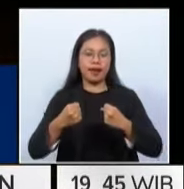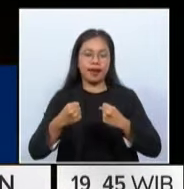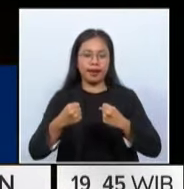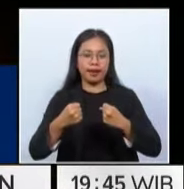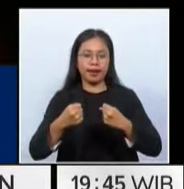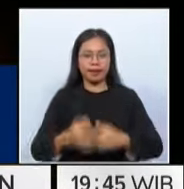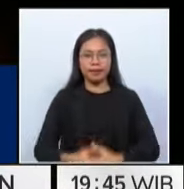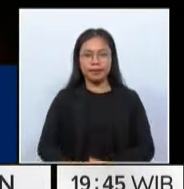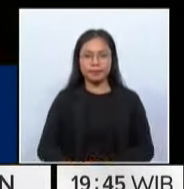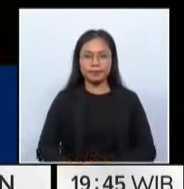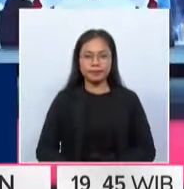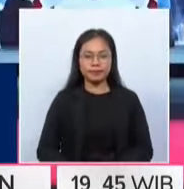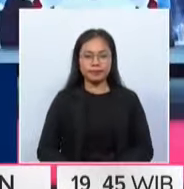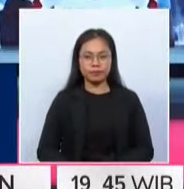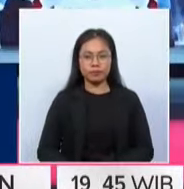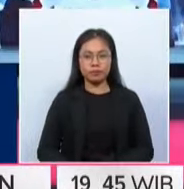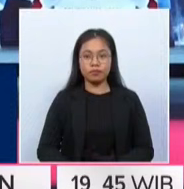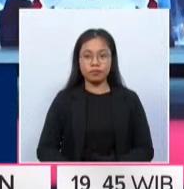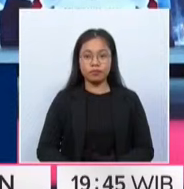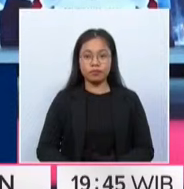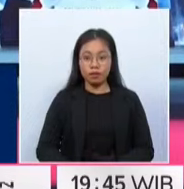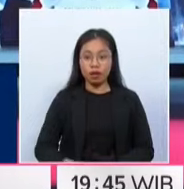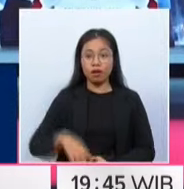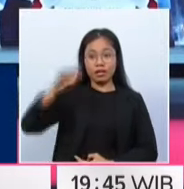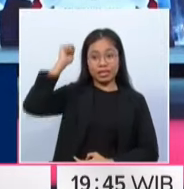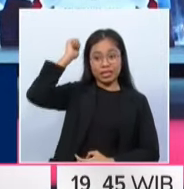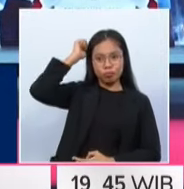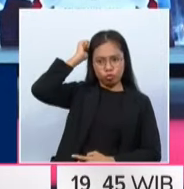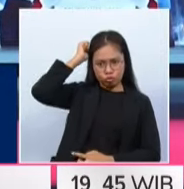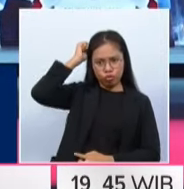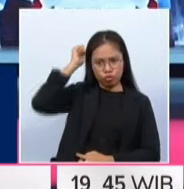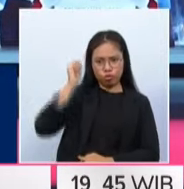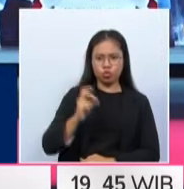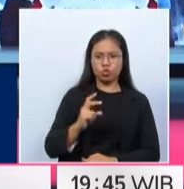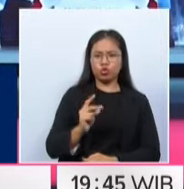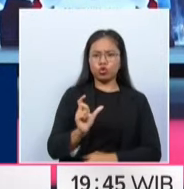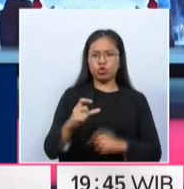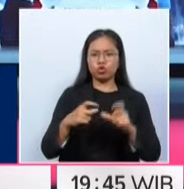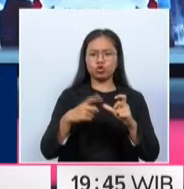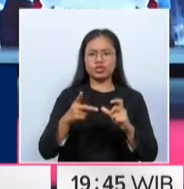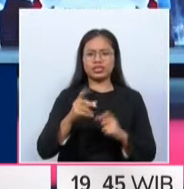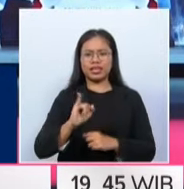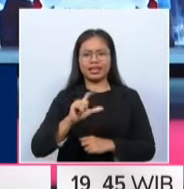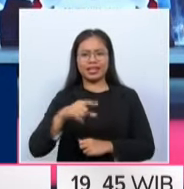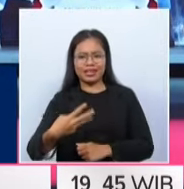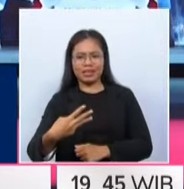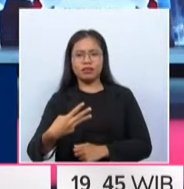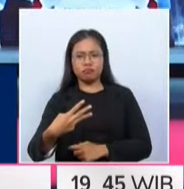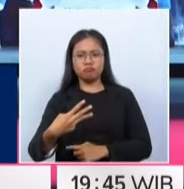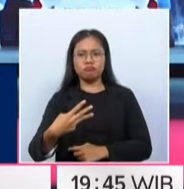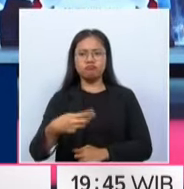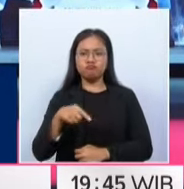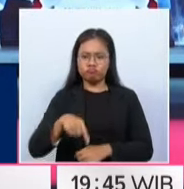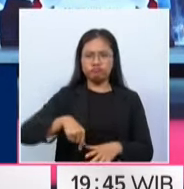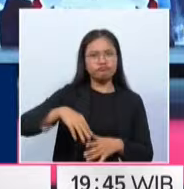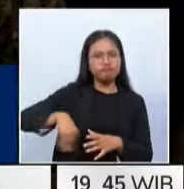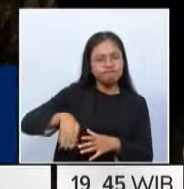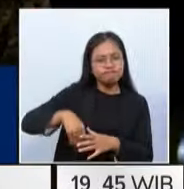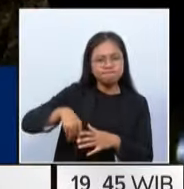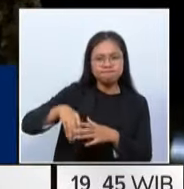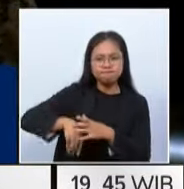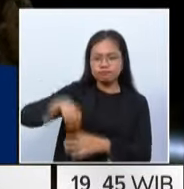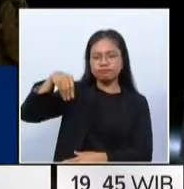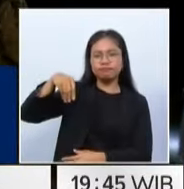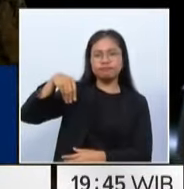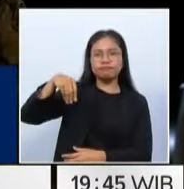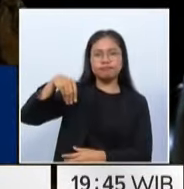selanjutnya panelis ibu kuriafitri untuk mengambil undian daftar pertanyaan dari fball Ya